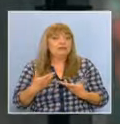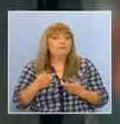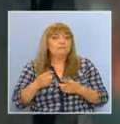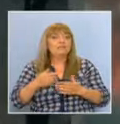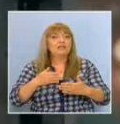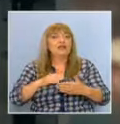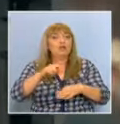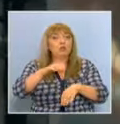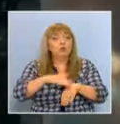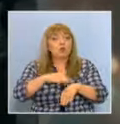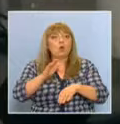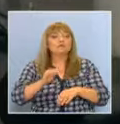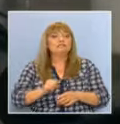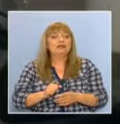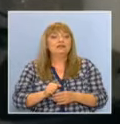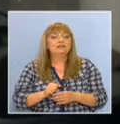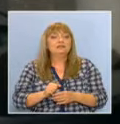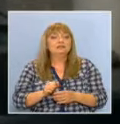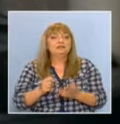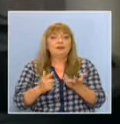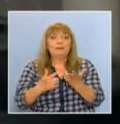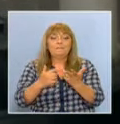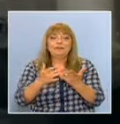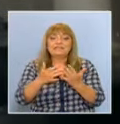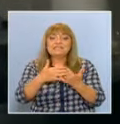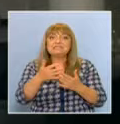да докосна пръстите и